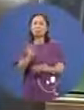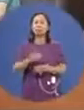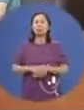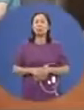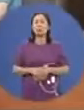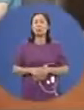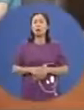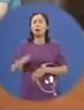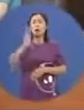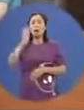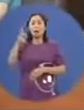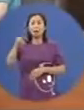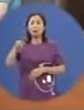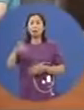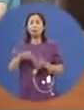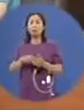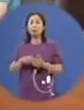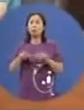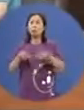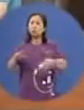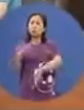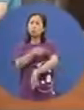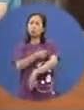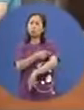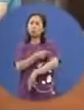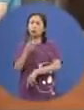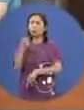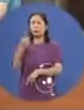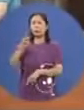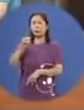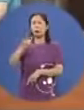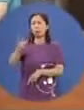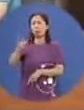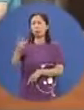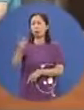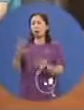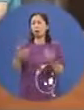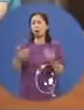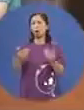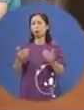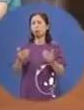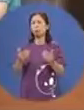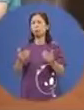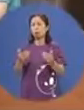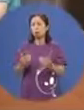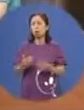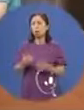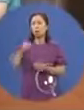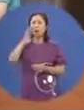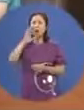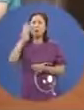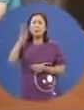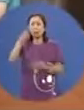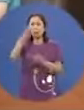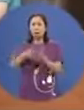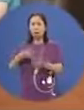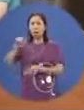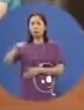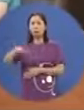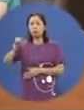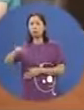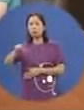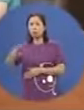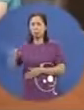パシッと出しますから、大体1万円ぐらい、それで、残りは市町村でできれば出してください、 はい、